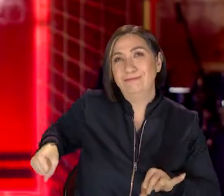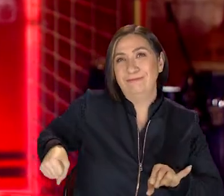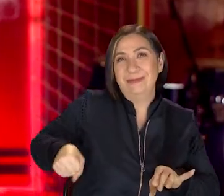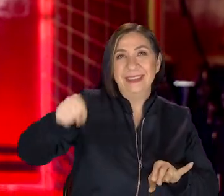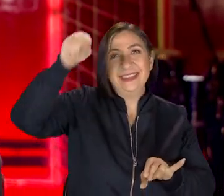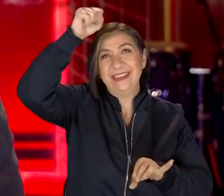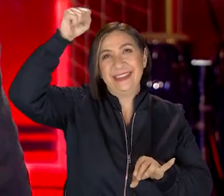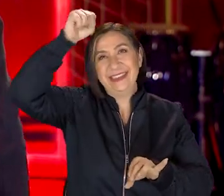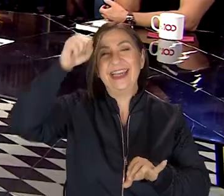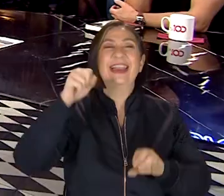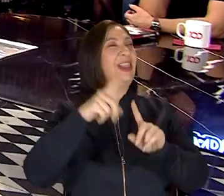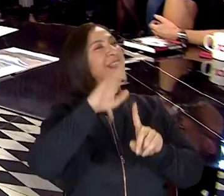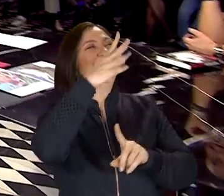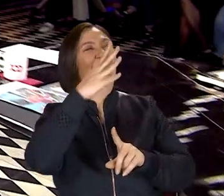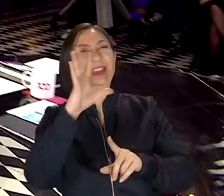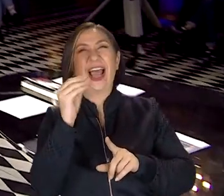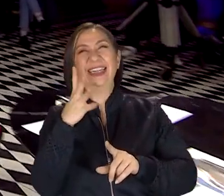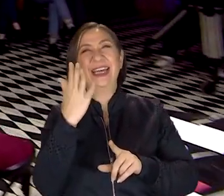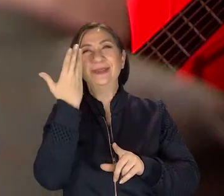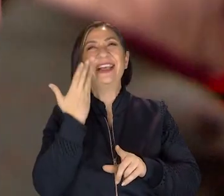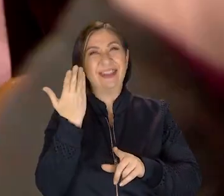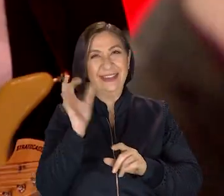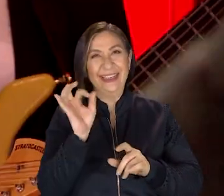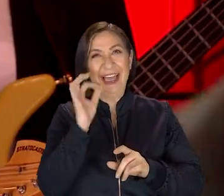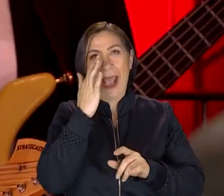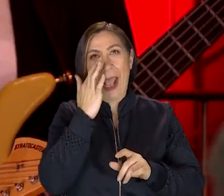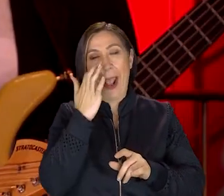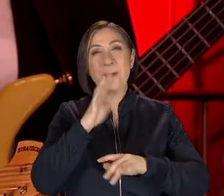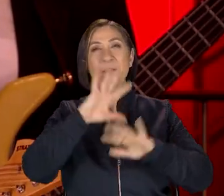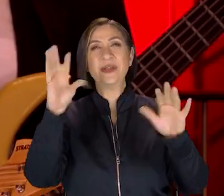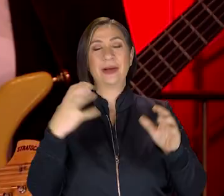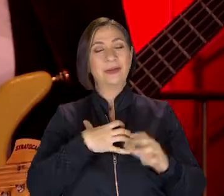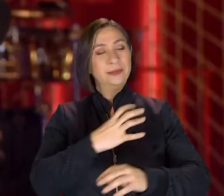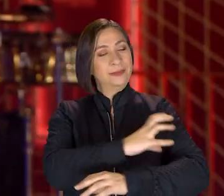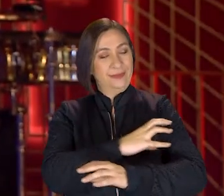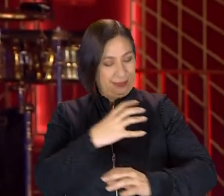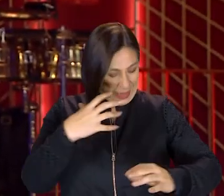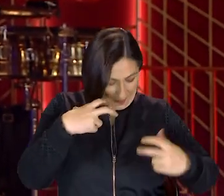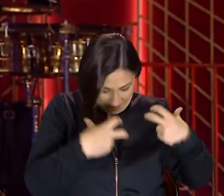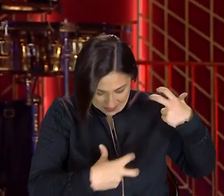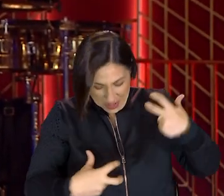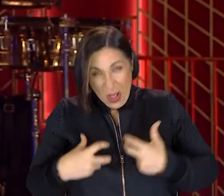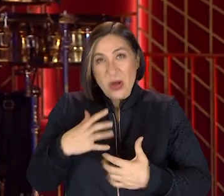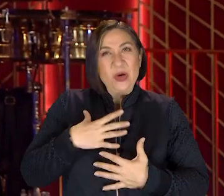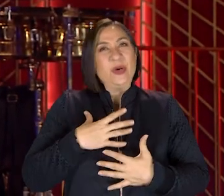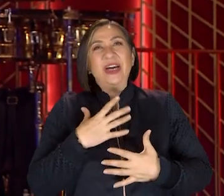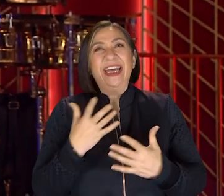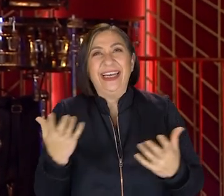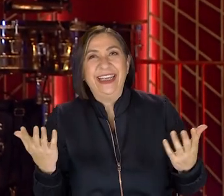Ama ne güzel. Tuncer lan çok acayip bir zevk değil mi? Bütün böyle kendi adellerine bakıyorsun.